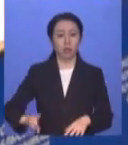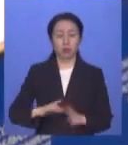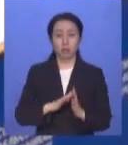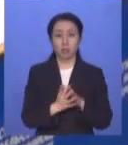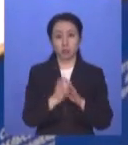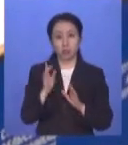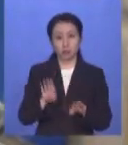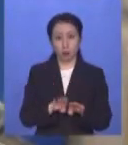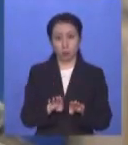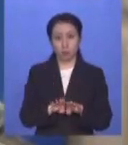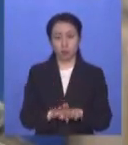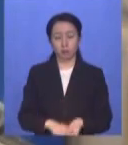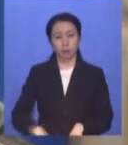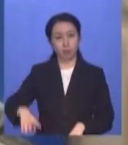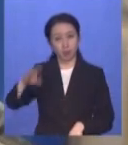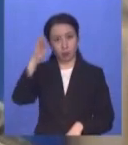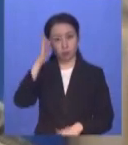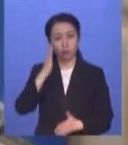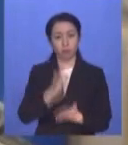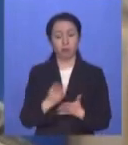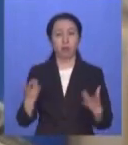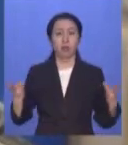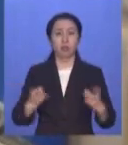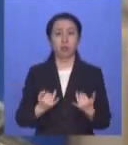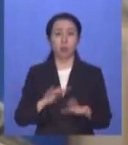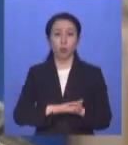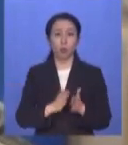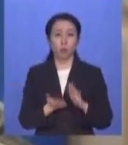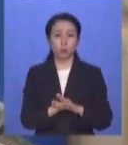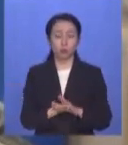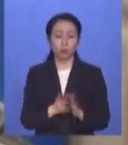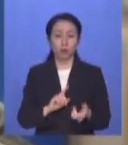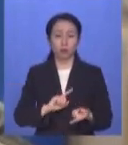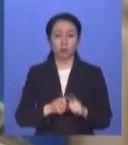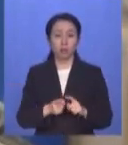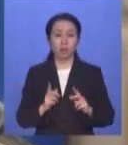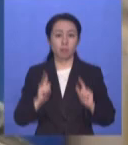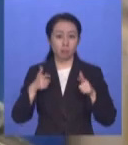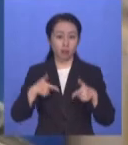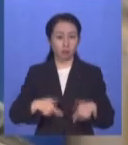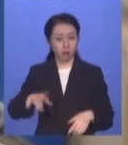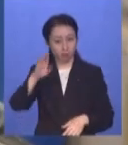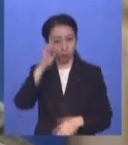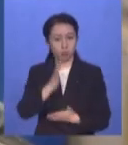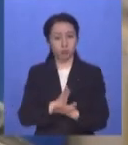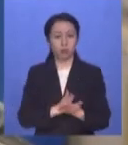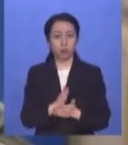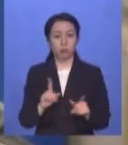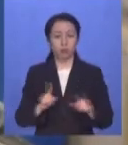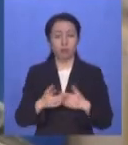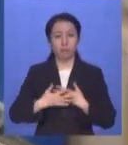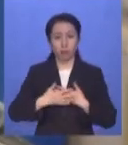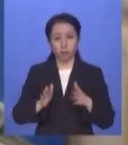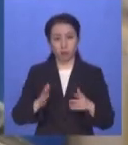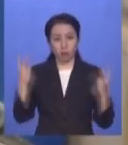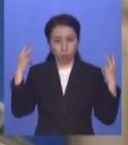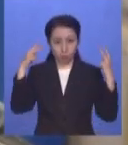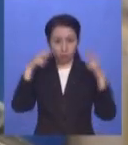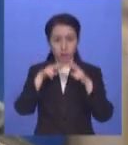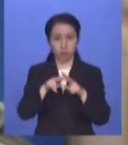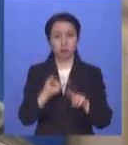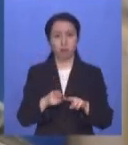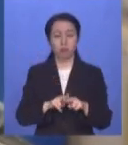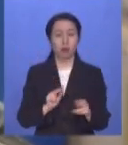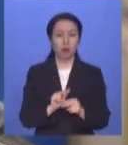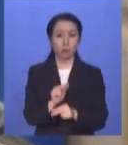сельского уровня. Государством созданы некоторые условия, введены корректировки при поступлении на госслужбу, в том числе выпускникам университета,